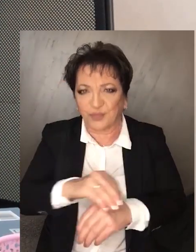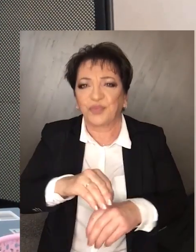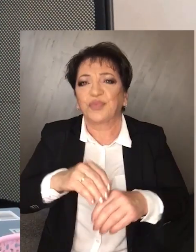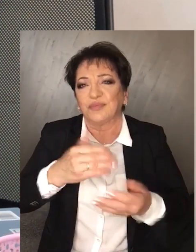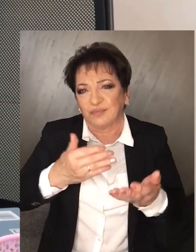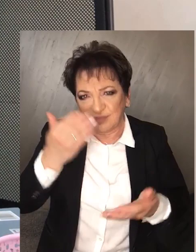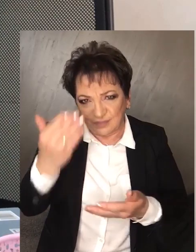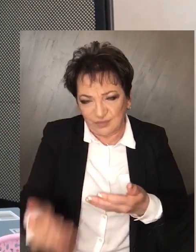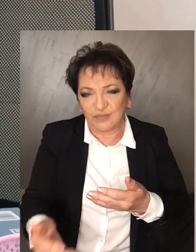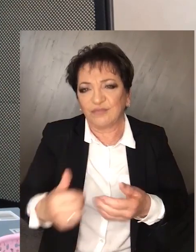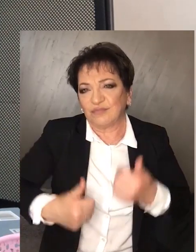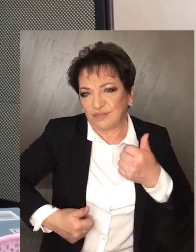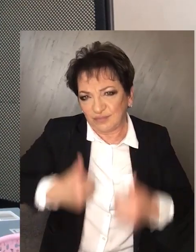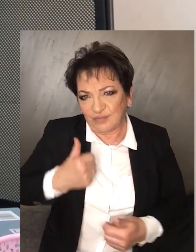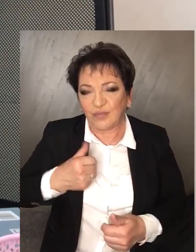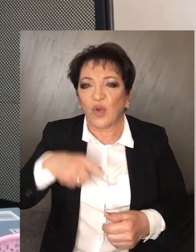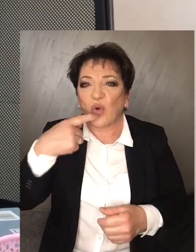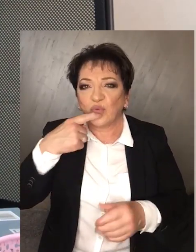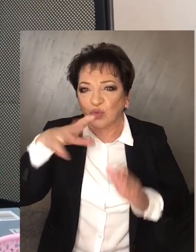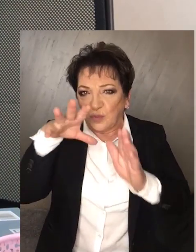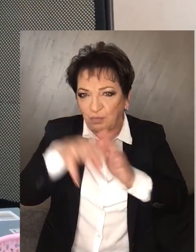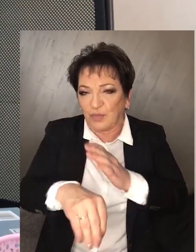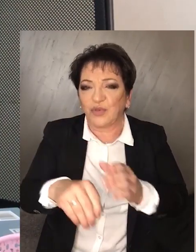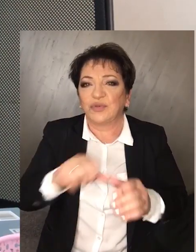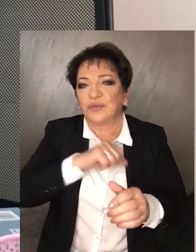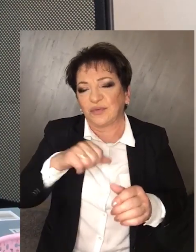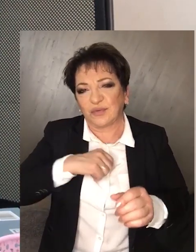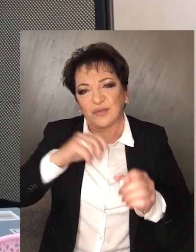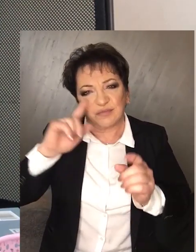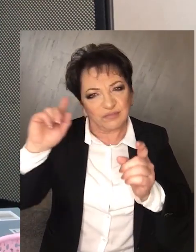կգա մի ժամանակ, որ խուլերը